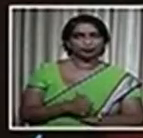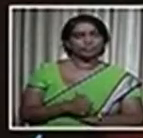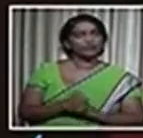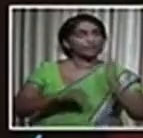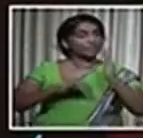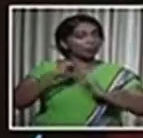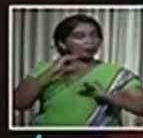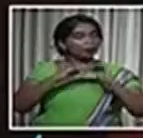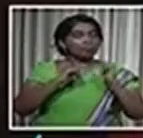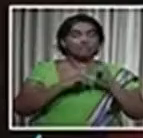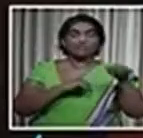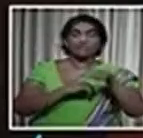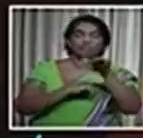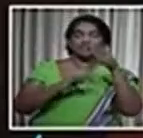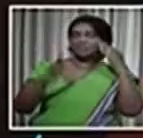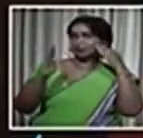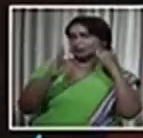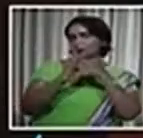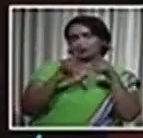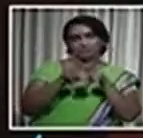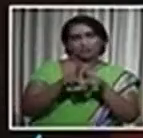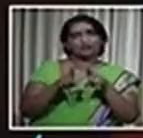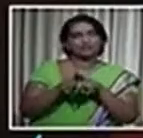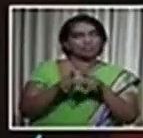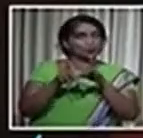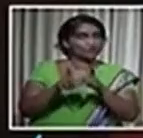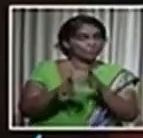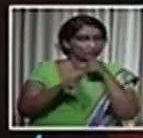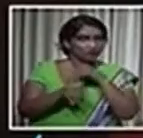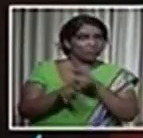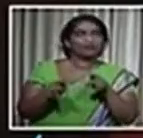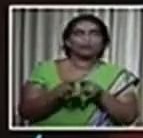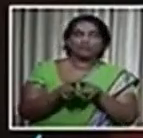ප්‍රායෝගික සමාජ තත්ත්වයන් මත පදනම්ව